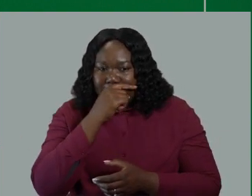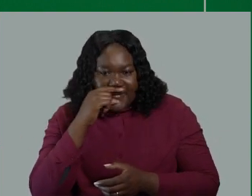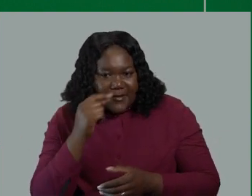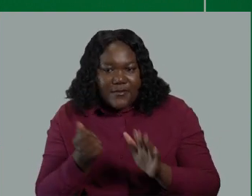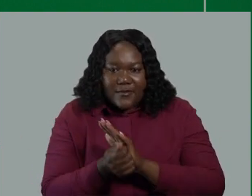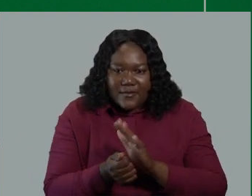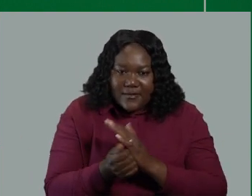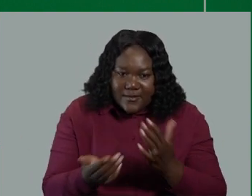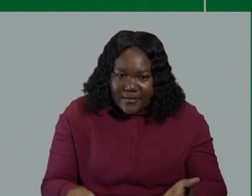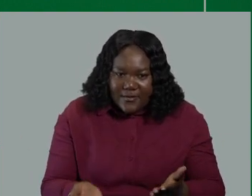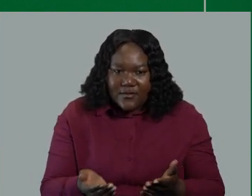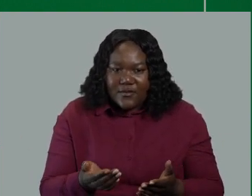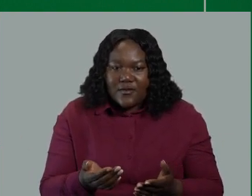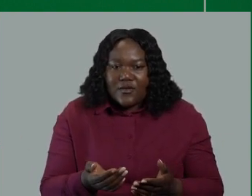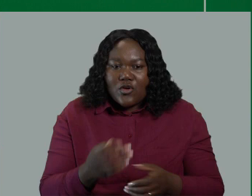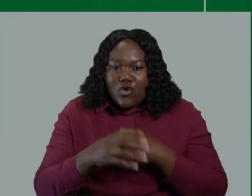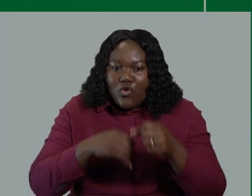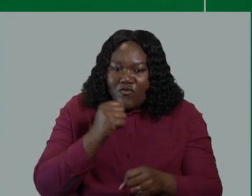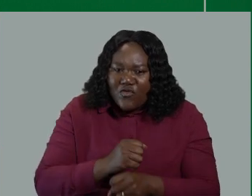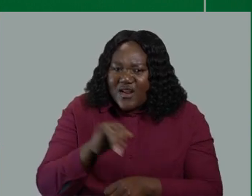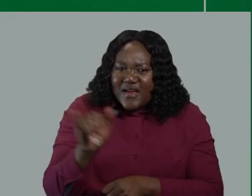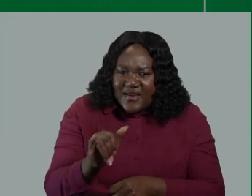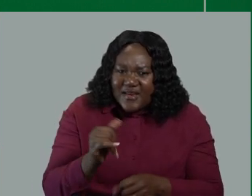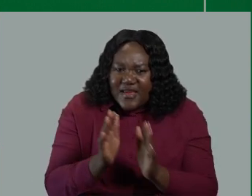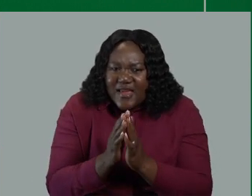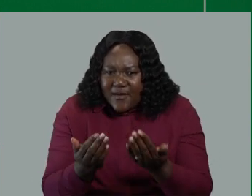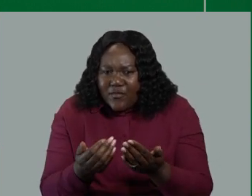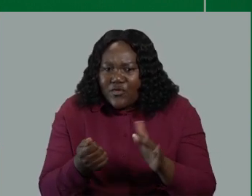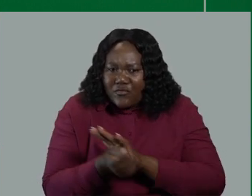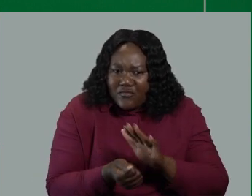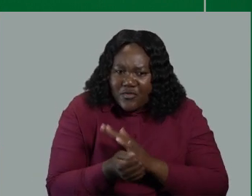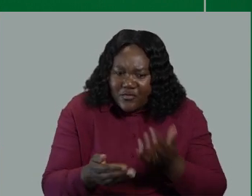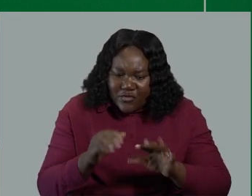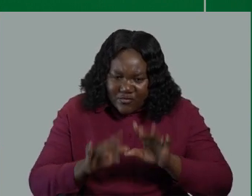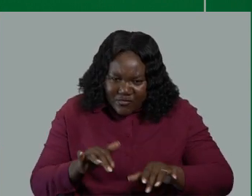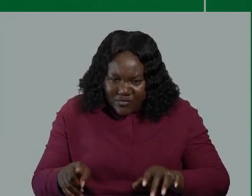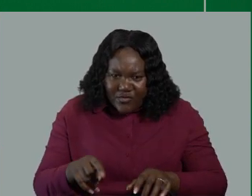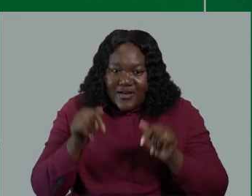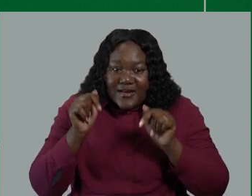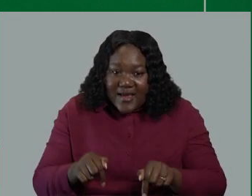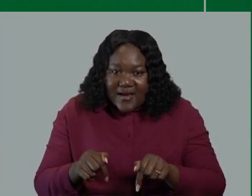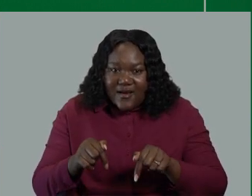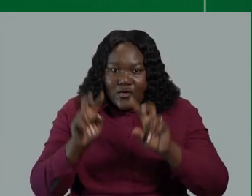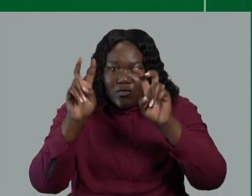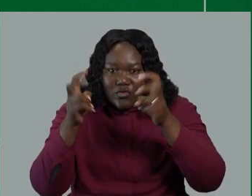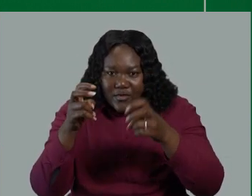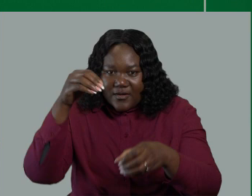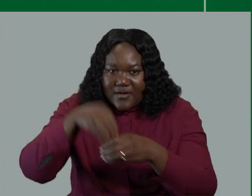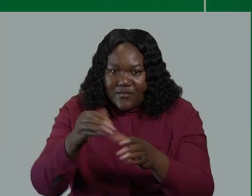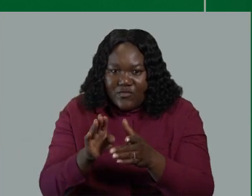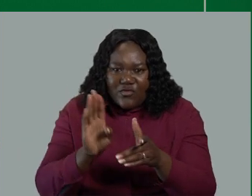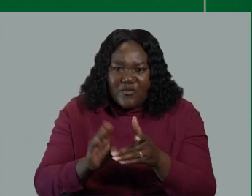ndoka, edhina lyoshinyanyangidho, omvula yembo lya nyanyangidhwa noshowo oshikali